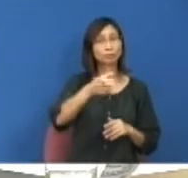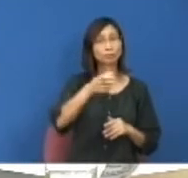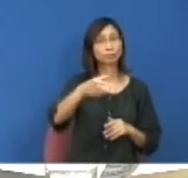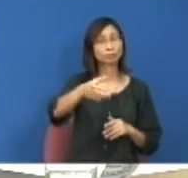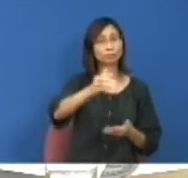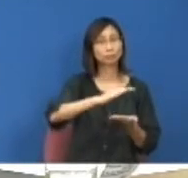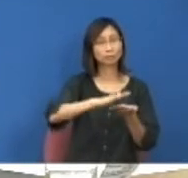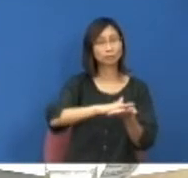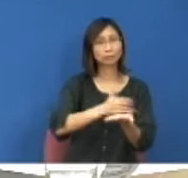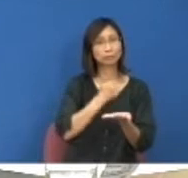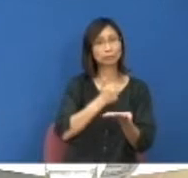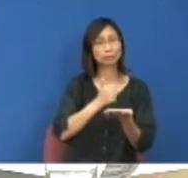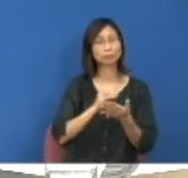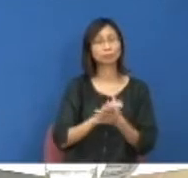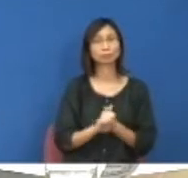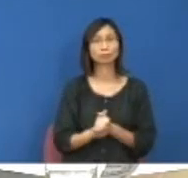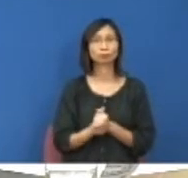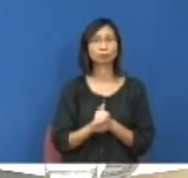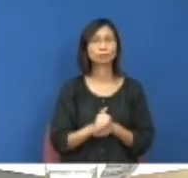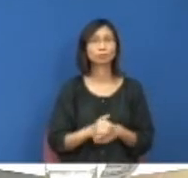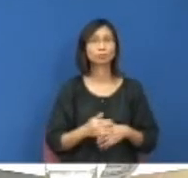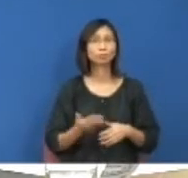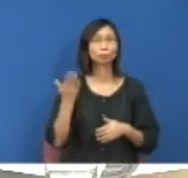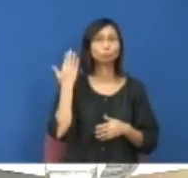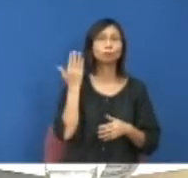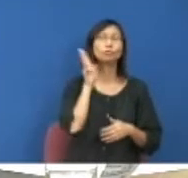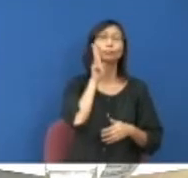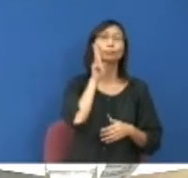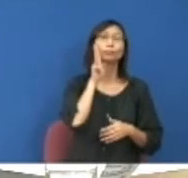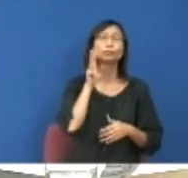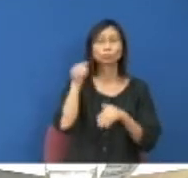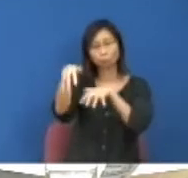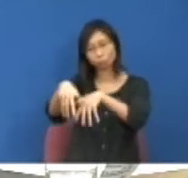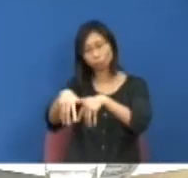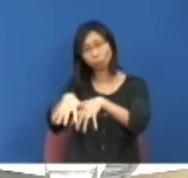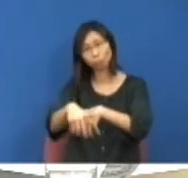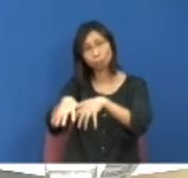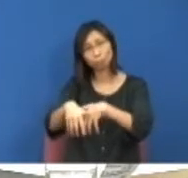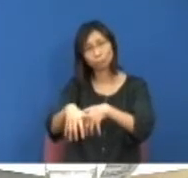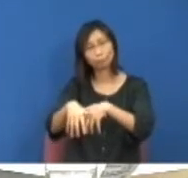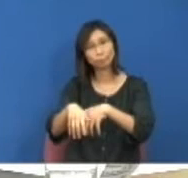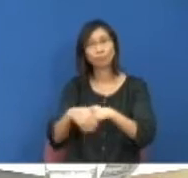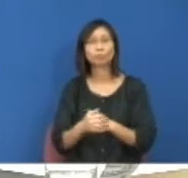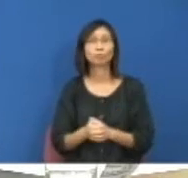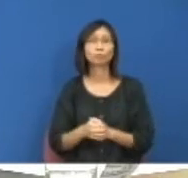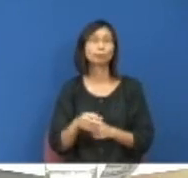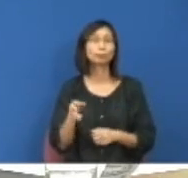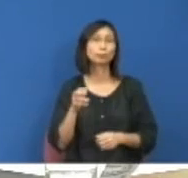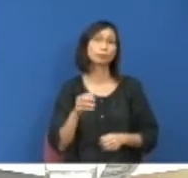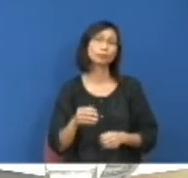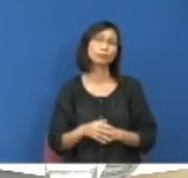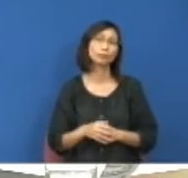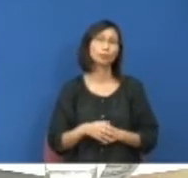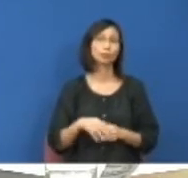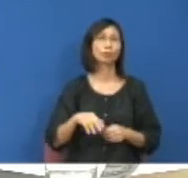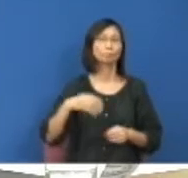前途啦，係咪？就係農民咁樣樣喺現代嘅資本社會，農民冇獨立嘅前途啊，因為他就算攞咗權，佢都唔能夠以農立國